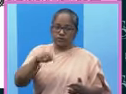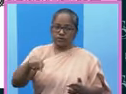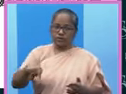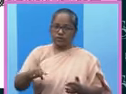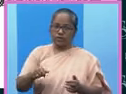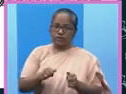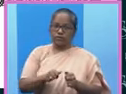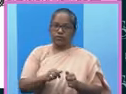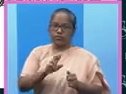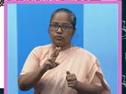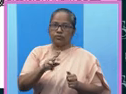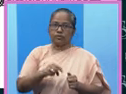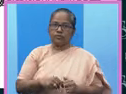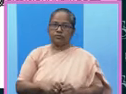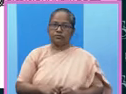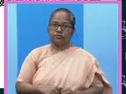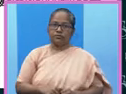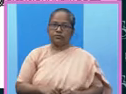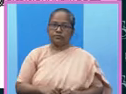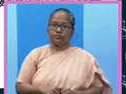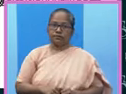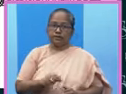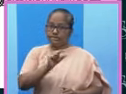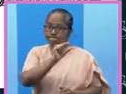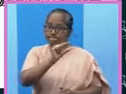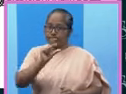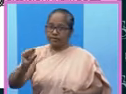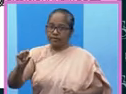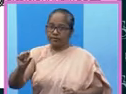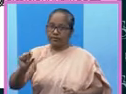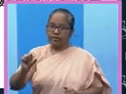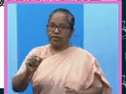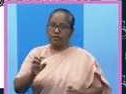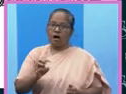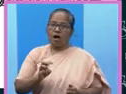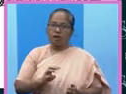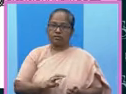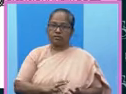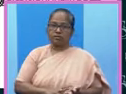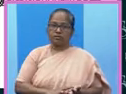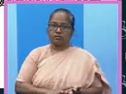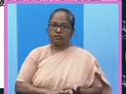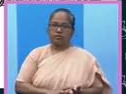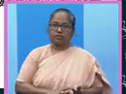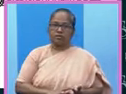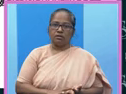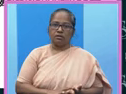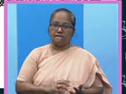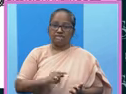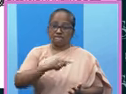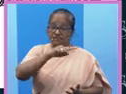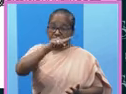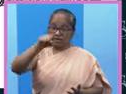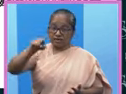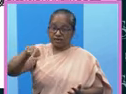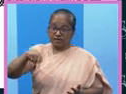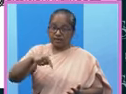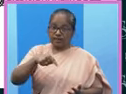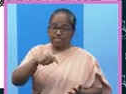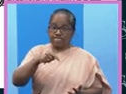பார்த்தீங்க அப்படின்னா அதில் காமிச்சிருப்போம். அது என்னது? நான். அதாவது வட்டத்தின் மேலே இருக்கக்கூடிய